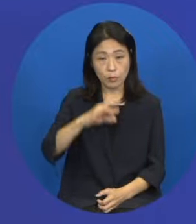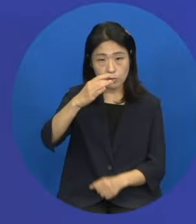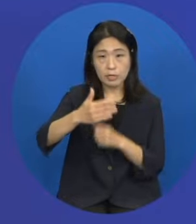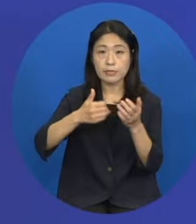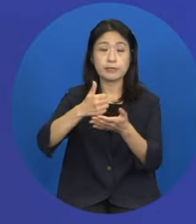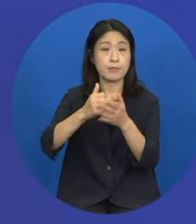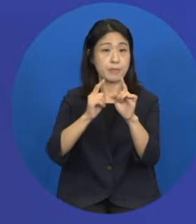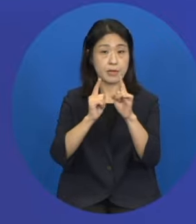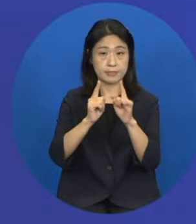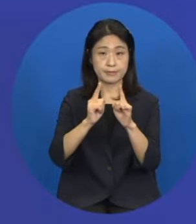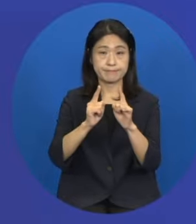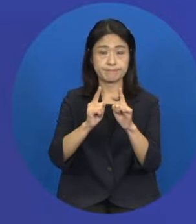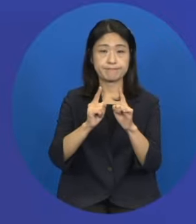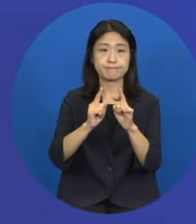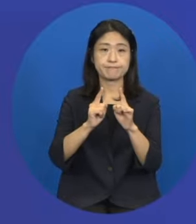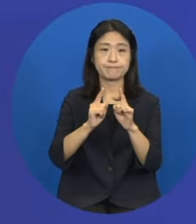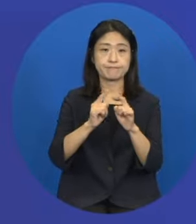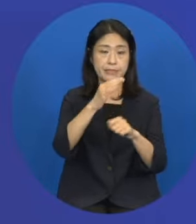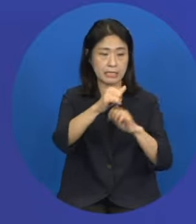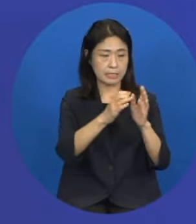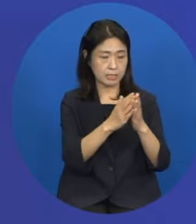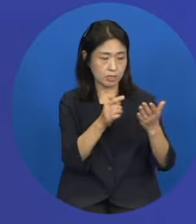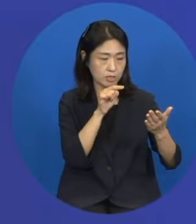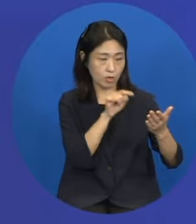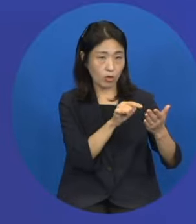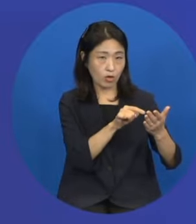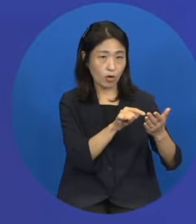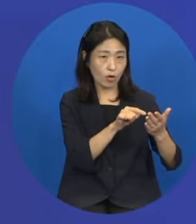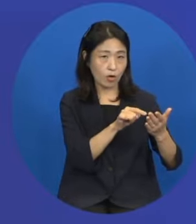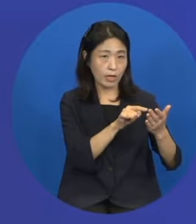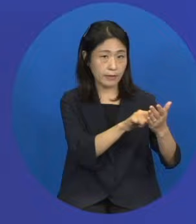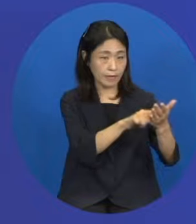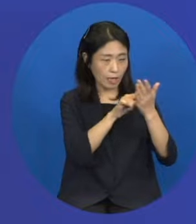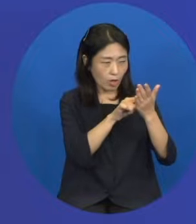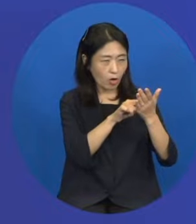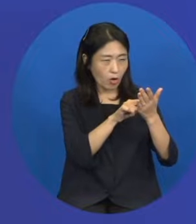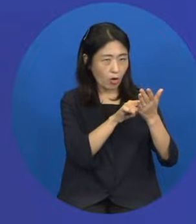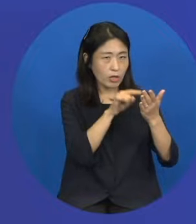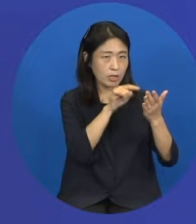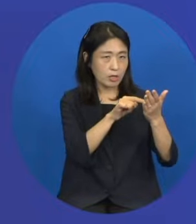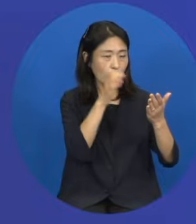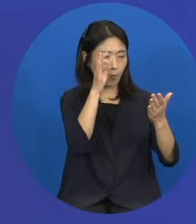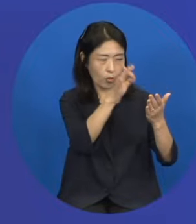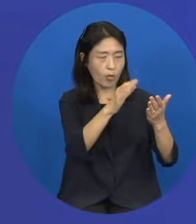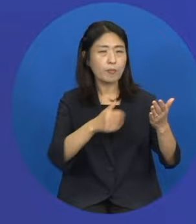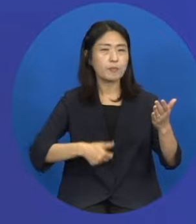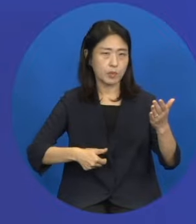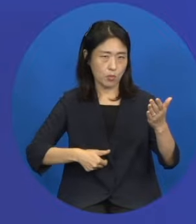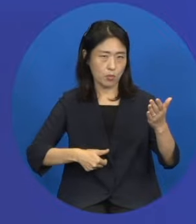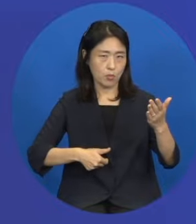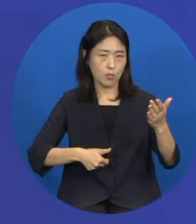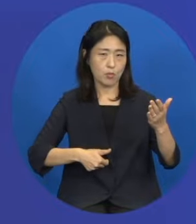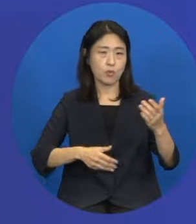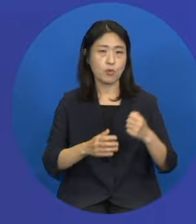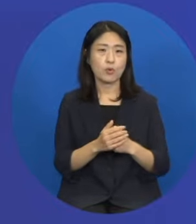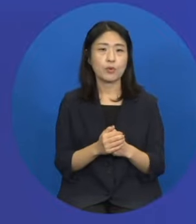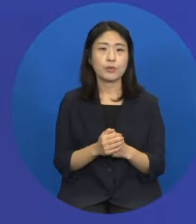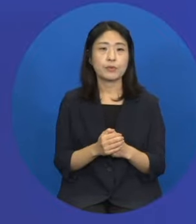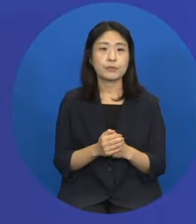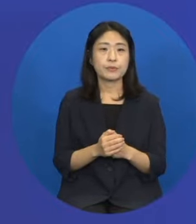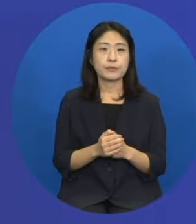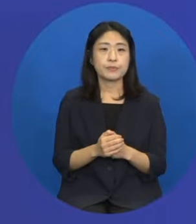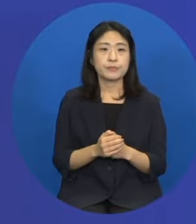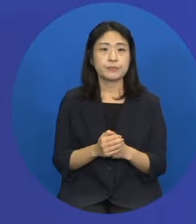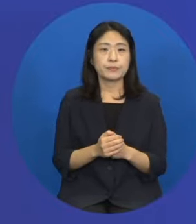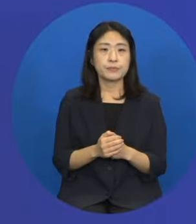말씀이 성경이 분명 말씀하고 있는 것부터 시작을 해야 돼요. 성경은 분명히